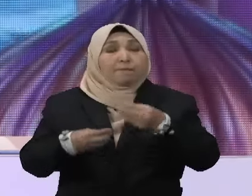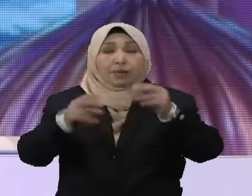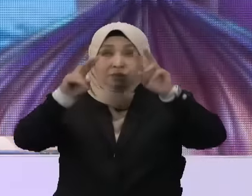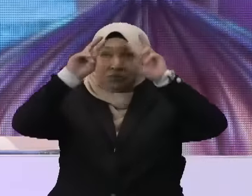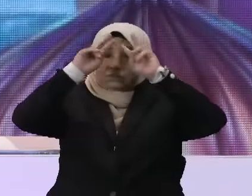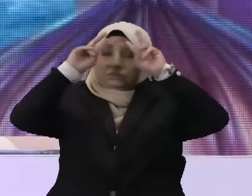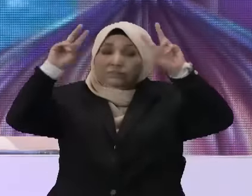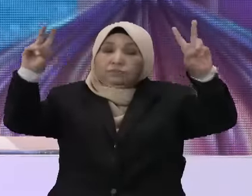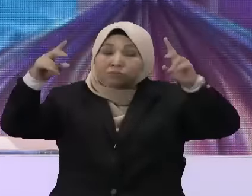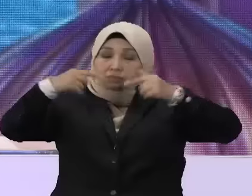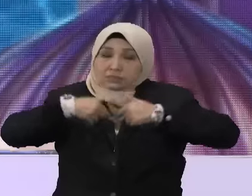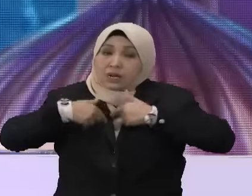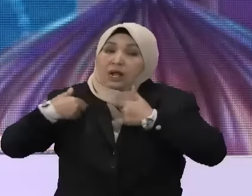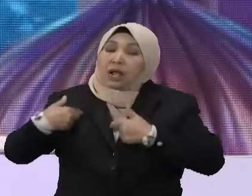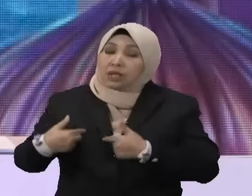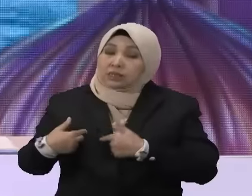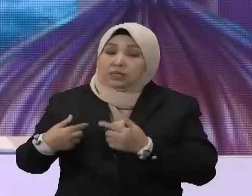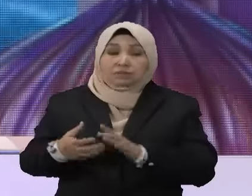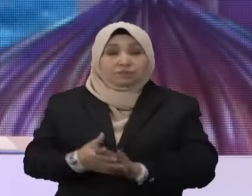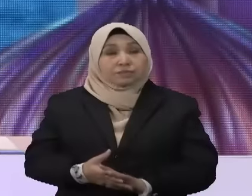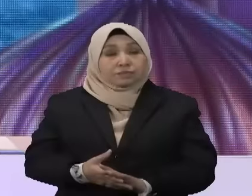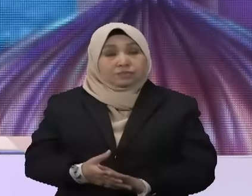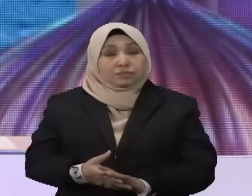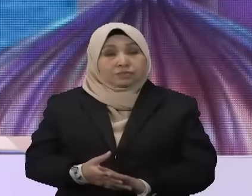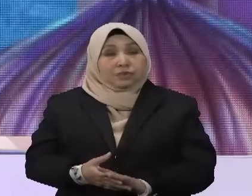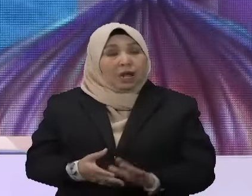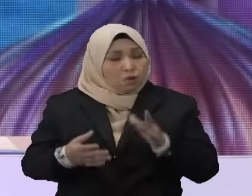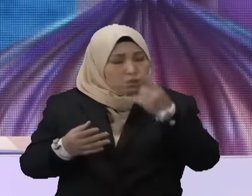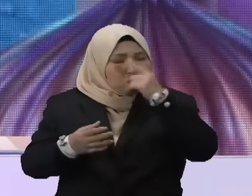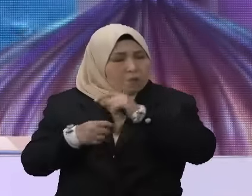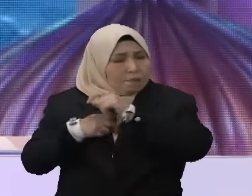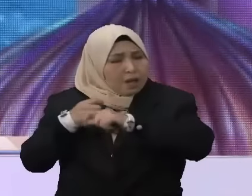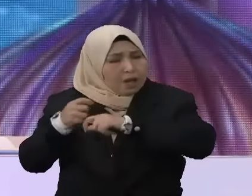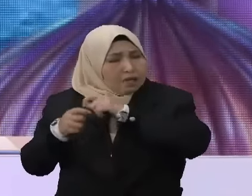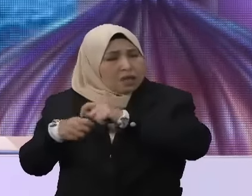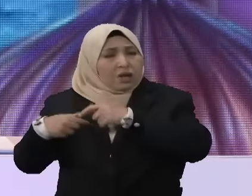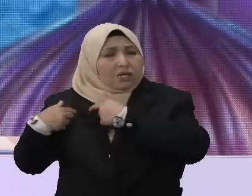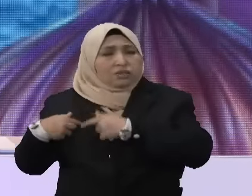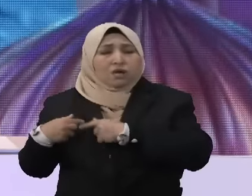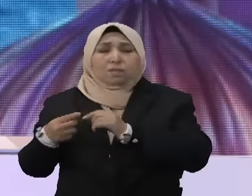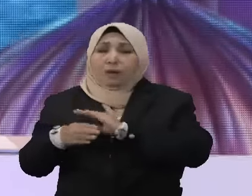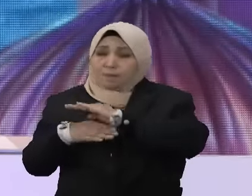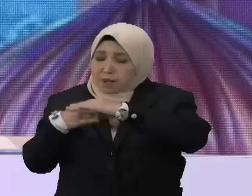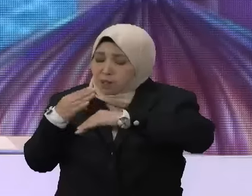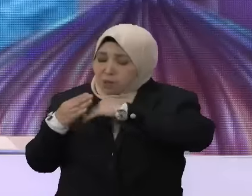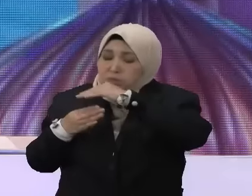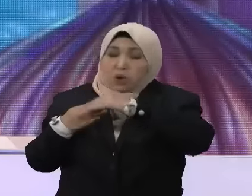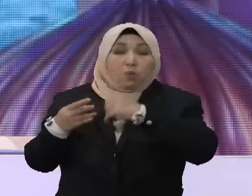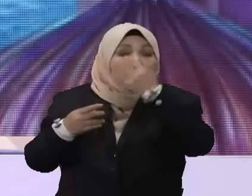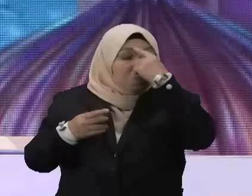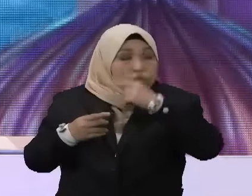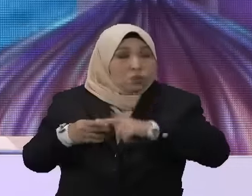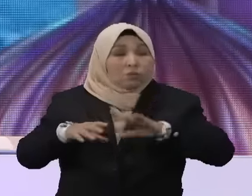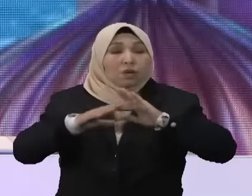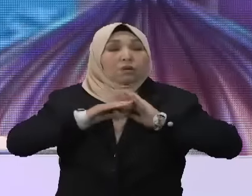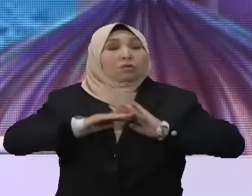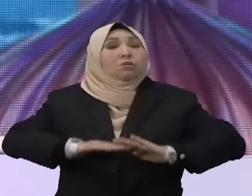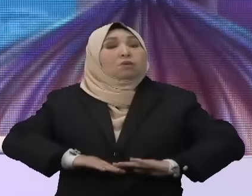ketenangan dalam hati mereka. Itu waliyarbita qulub, untuk mengikat hati, membaluti hati itu, maksudnya untuk menenangkan